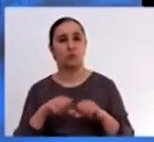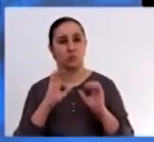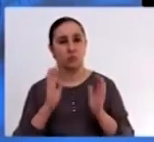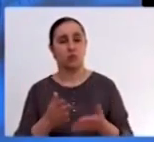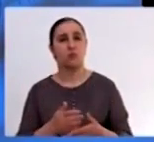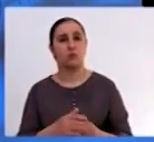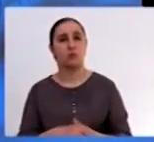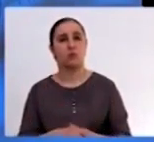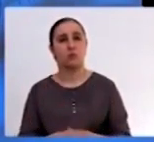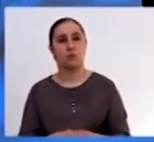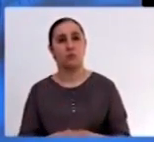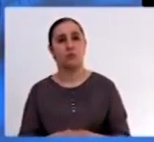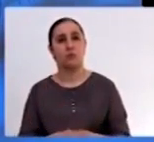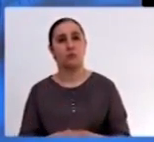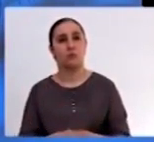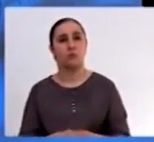mumkin bo'ladi.